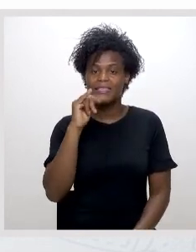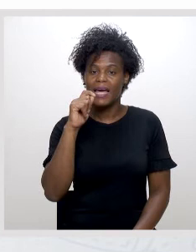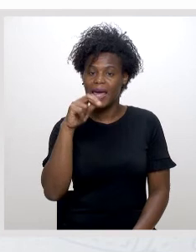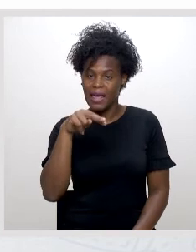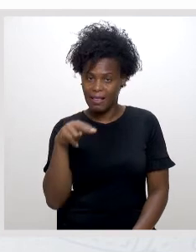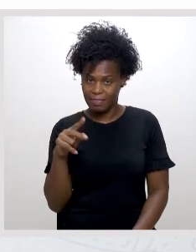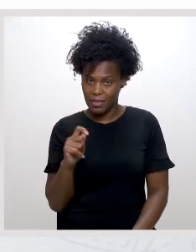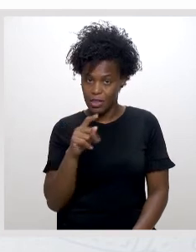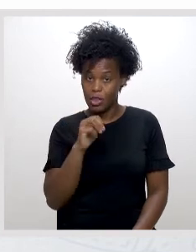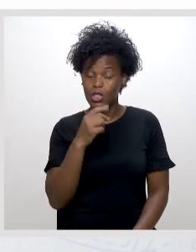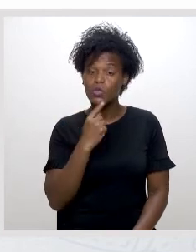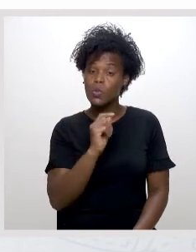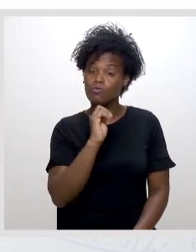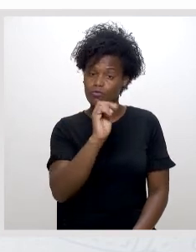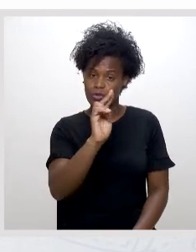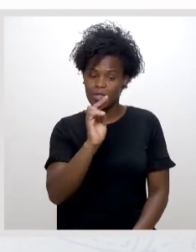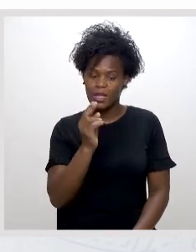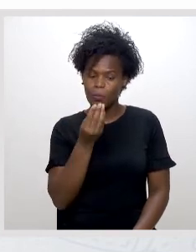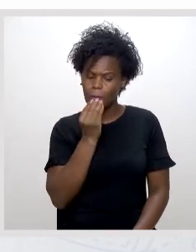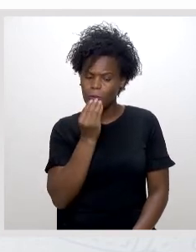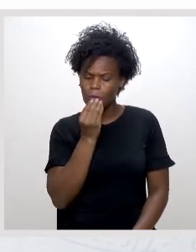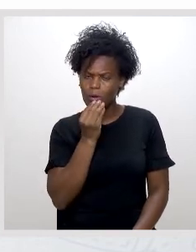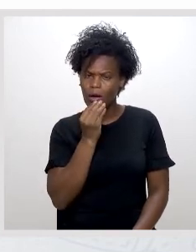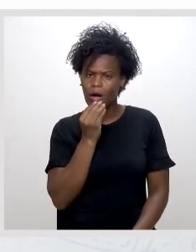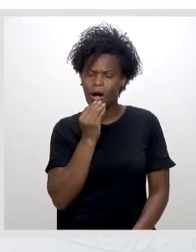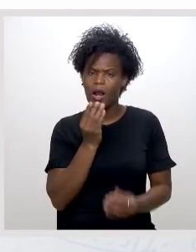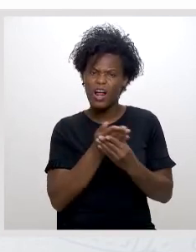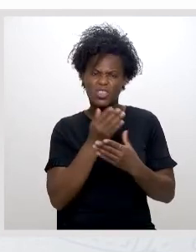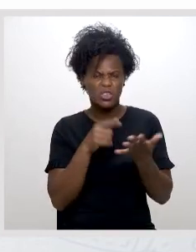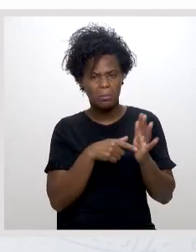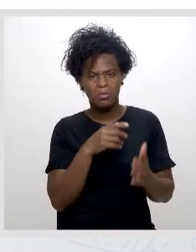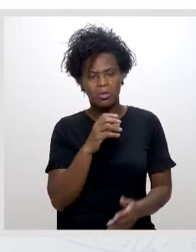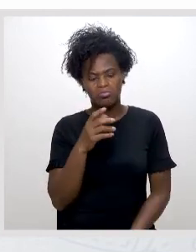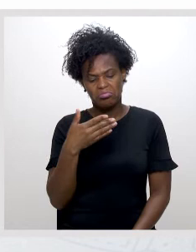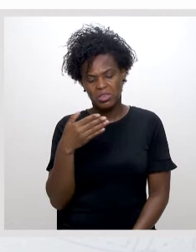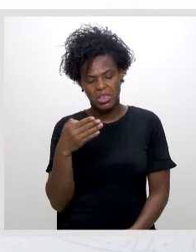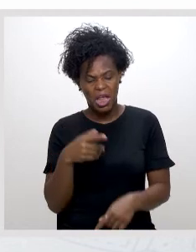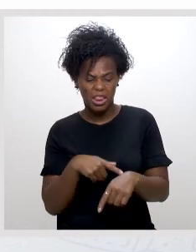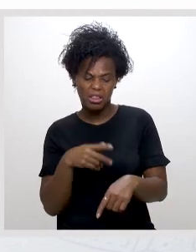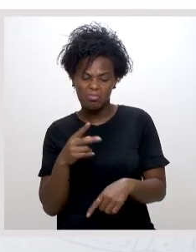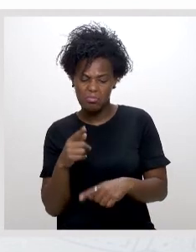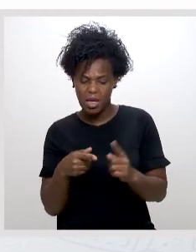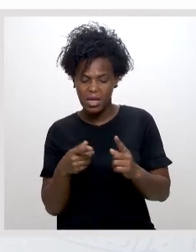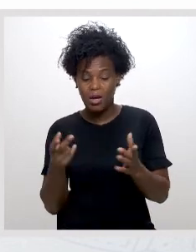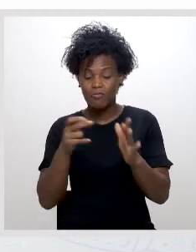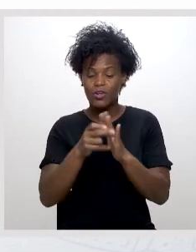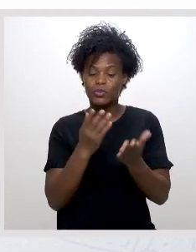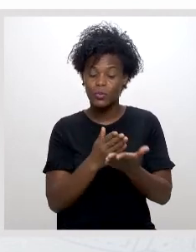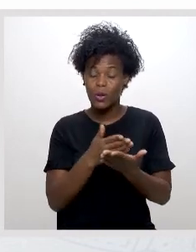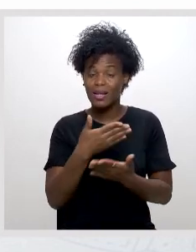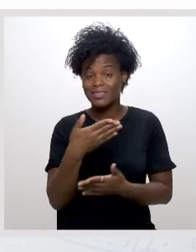pas? Goûter à 17h30, rentrer du collège à 17h15 et faire le devoir